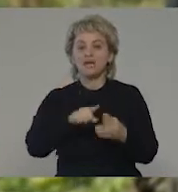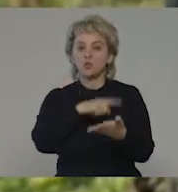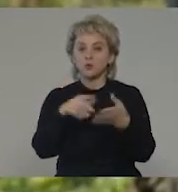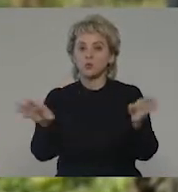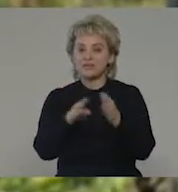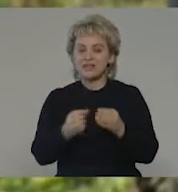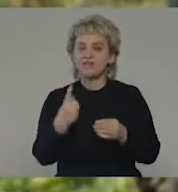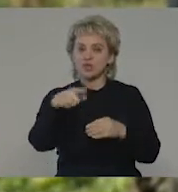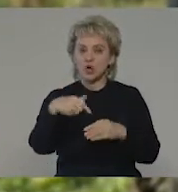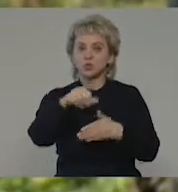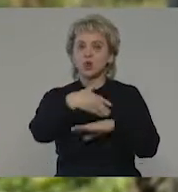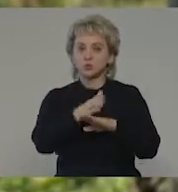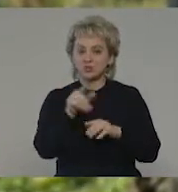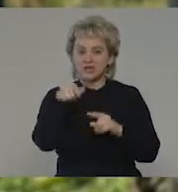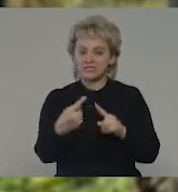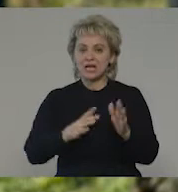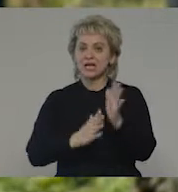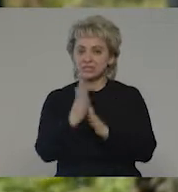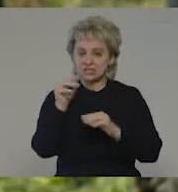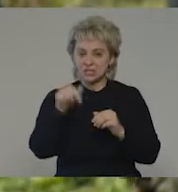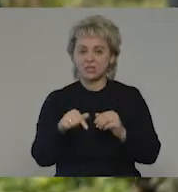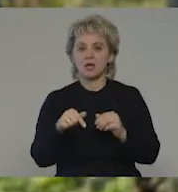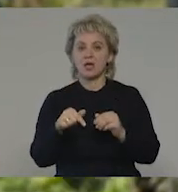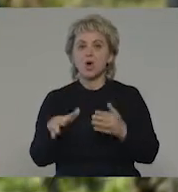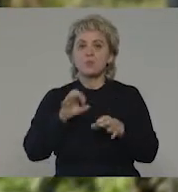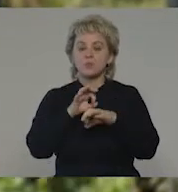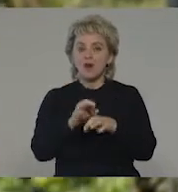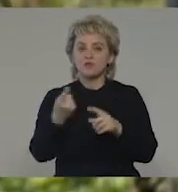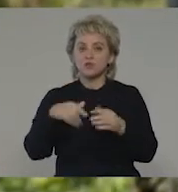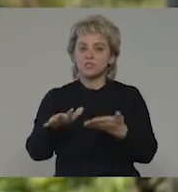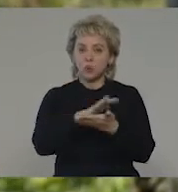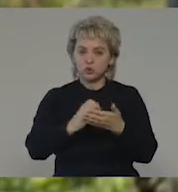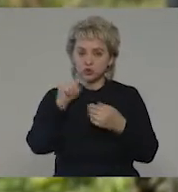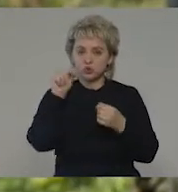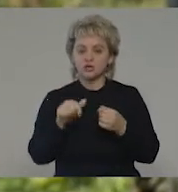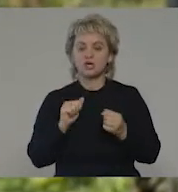образованием выявляются участки произрастания такой растительности, проводятся мероприятия по их ликвидации,